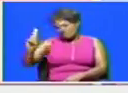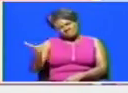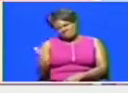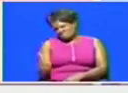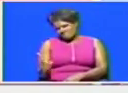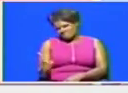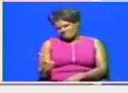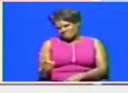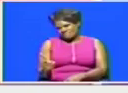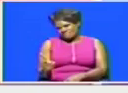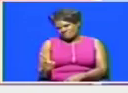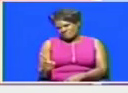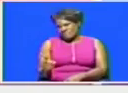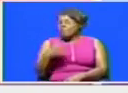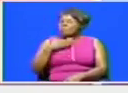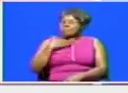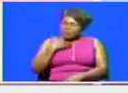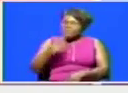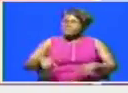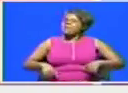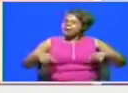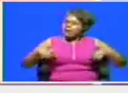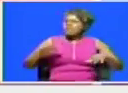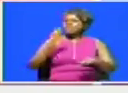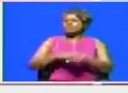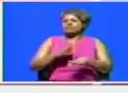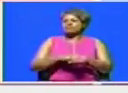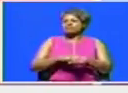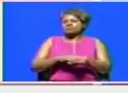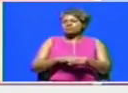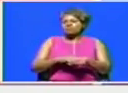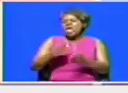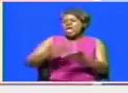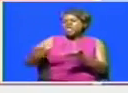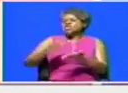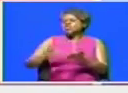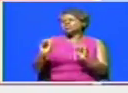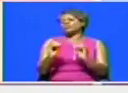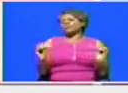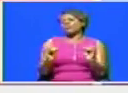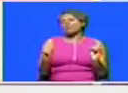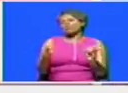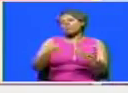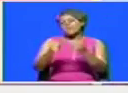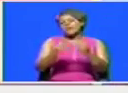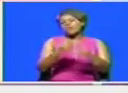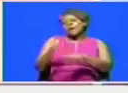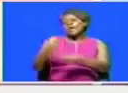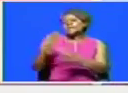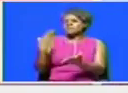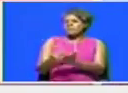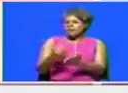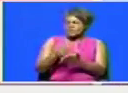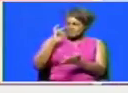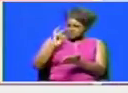mamako alikuwa anauza changaa. Anataka uwe na maisha bora. Watu waache ku make excuses za kwenda kwa bar. Manake unaharibu pesa na hiyo pesa, hebu